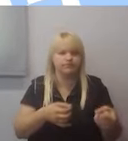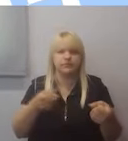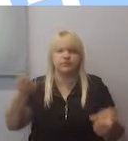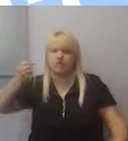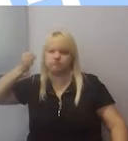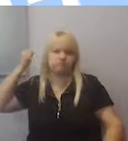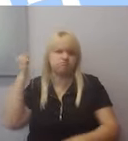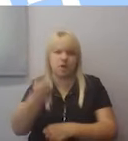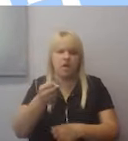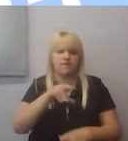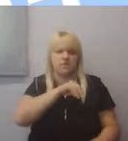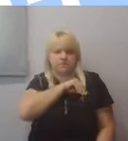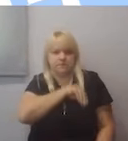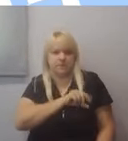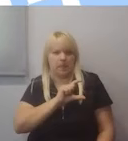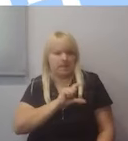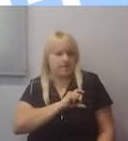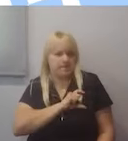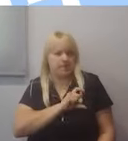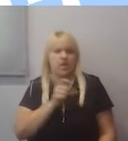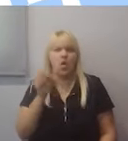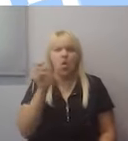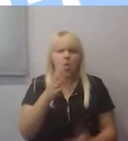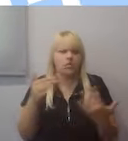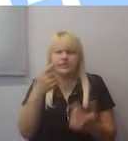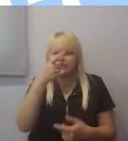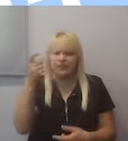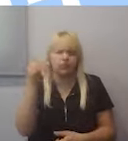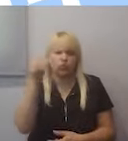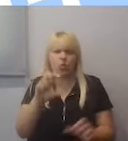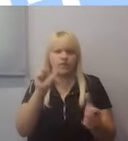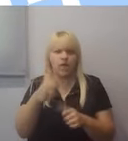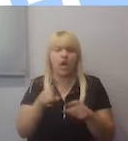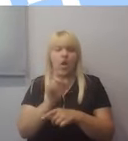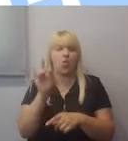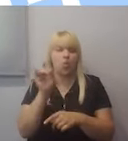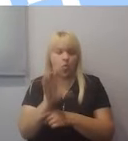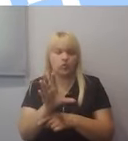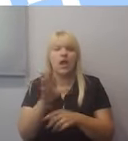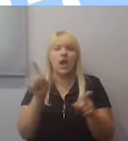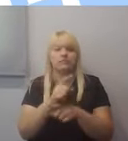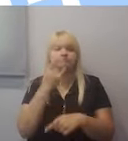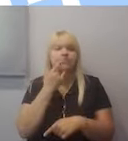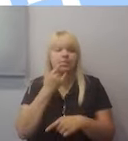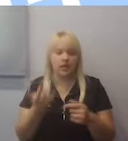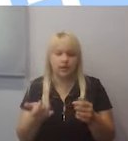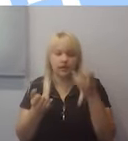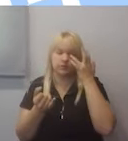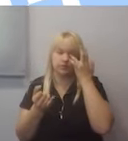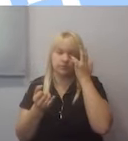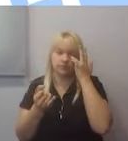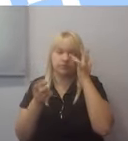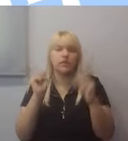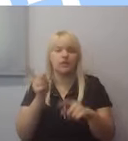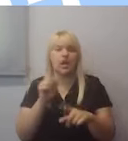kabatā nu lukturīši simtiem tūkstošiem veidu lūturīt arī baterijas ja un es tad v pāris piemērus tikai minu ja bet tas ir viens